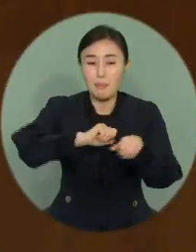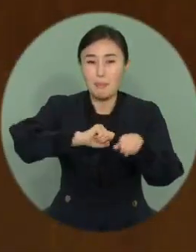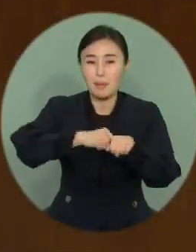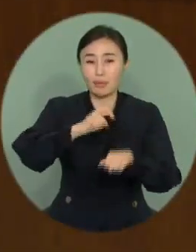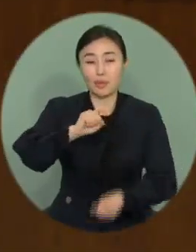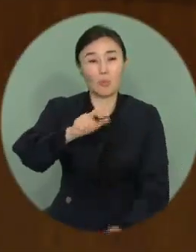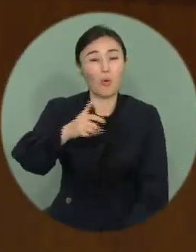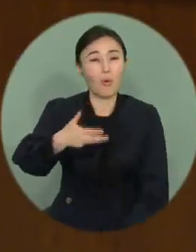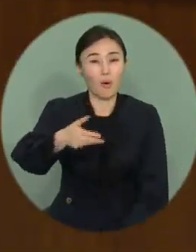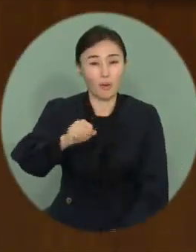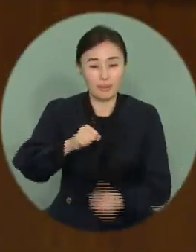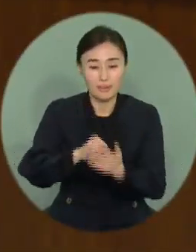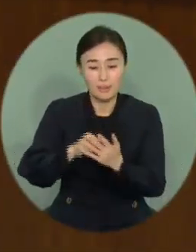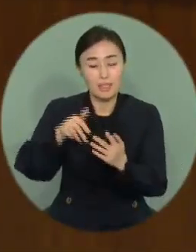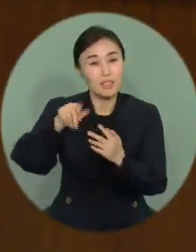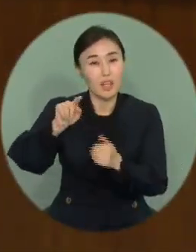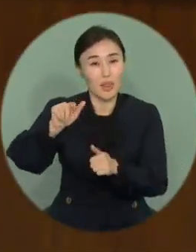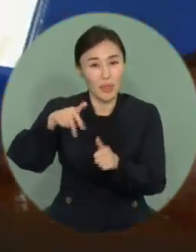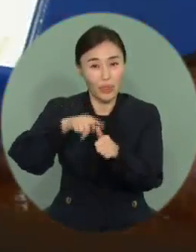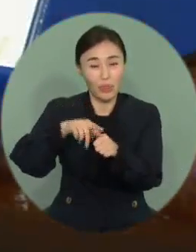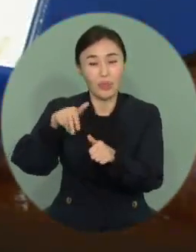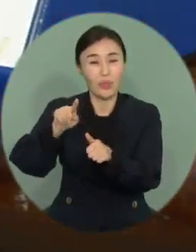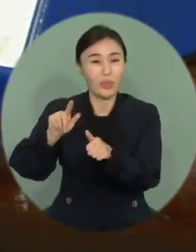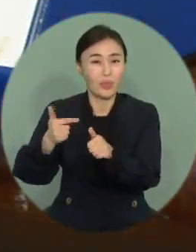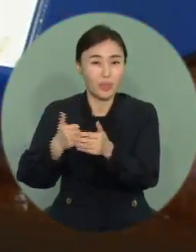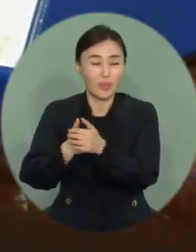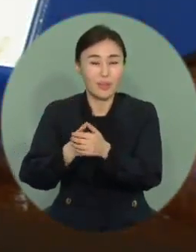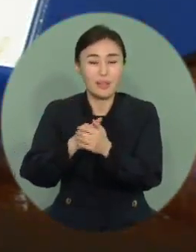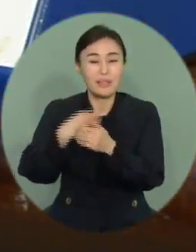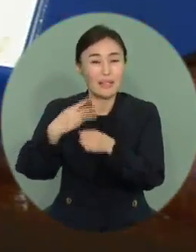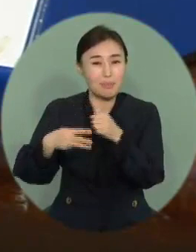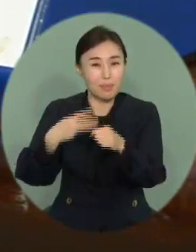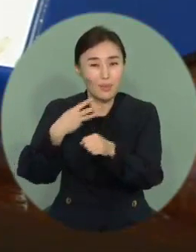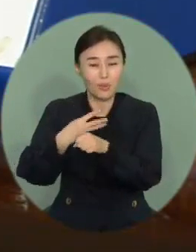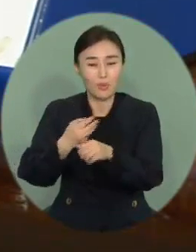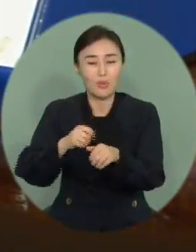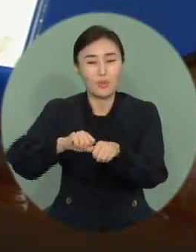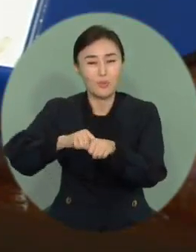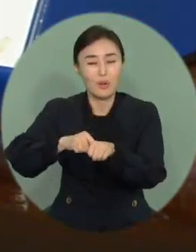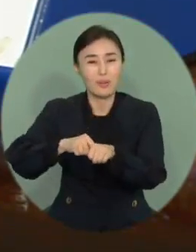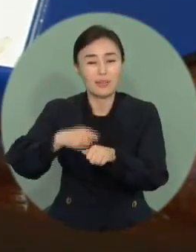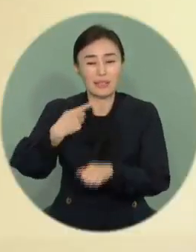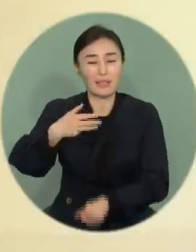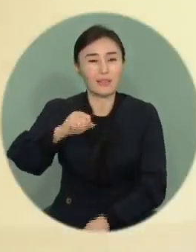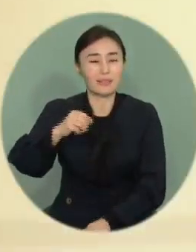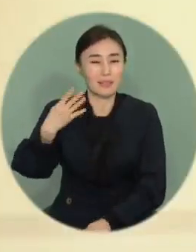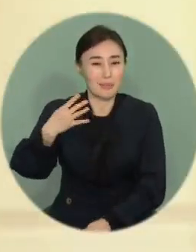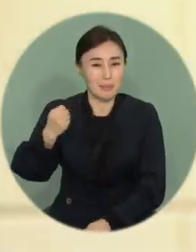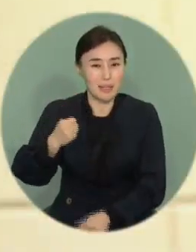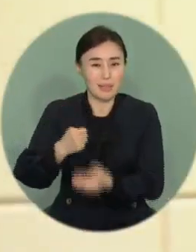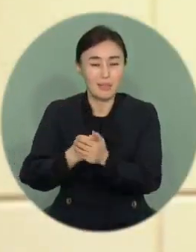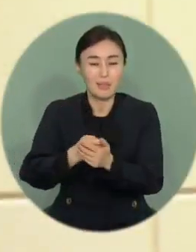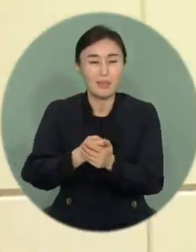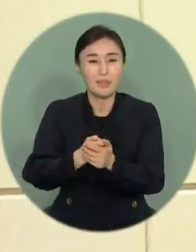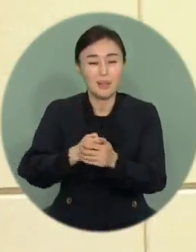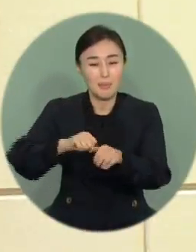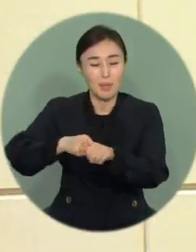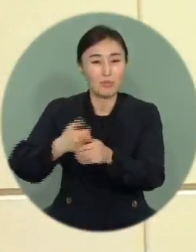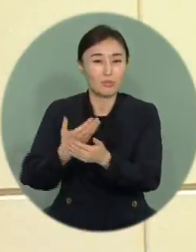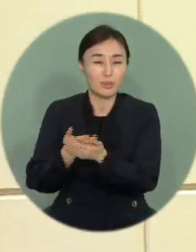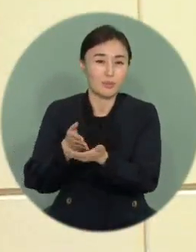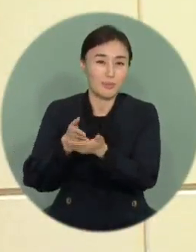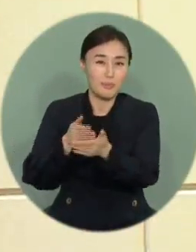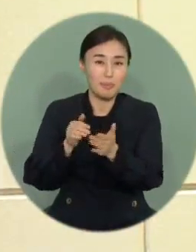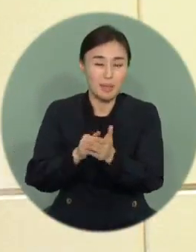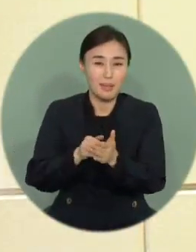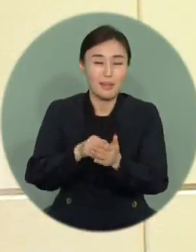원을 전시에는 징역 3년과 추진 1억 4천여만 원을 선고해 달라고 재판부에 요청했습니다